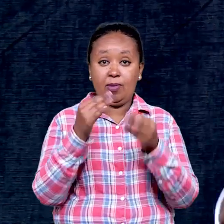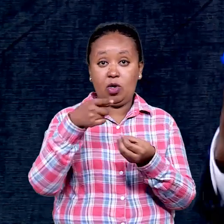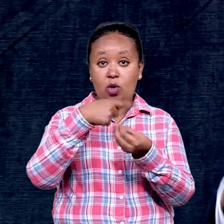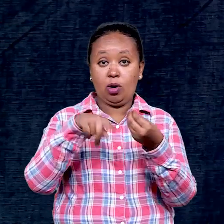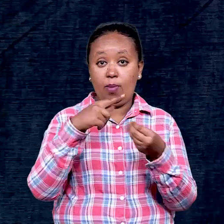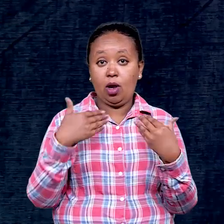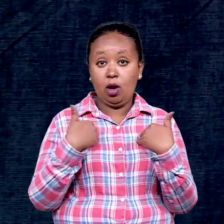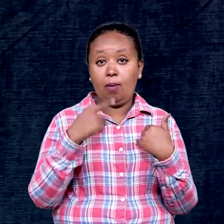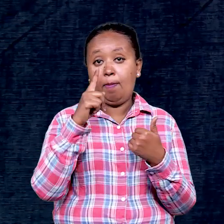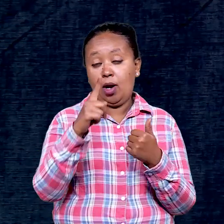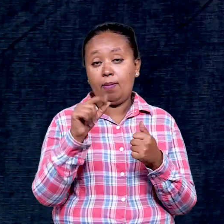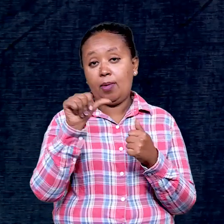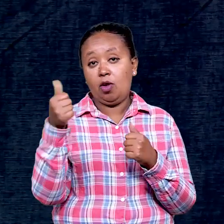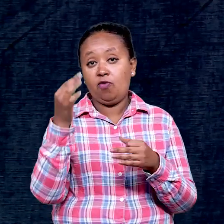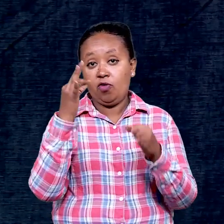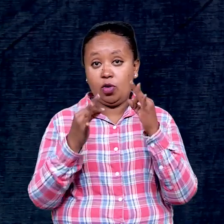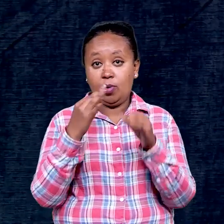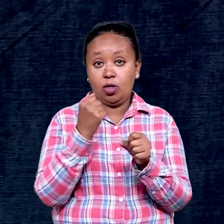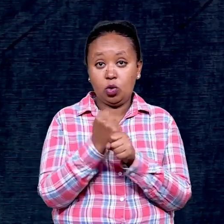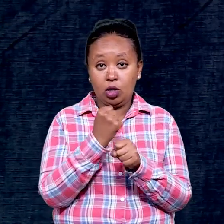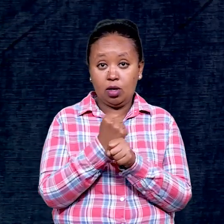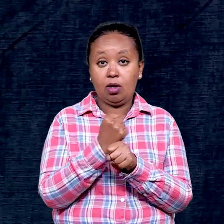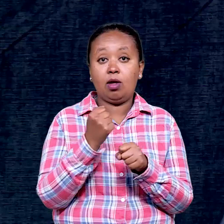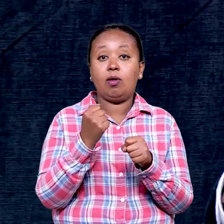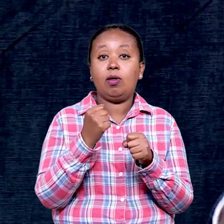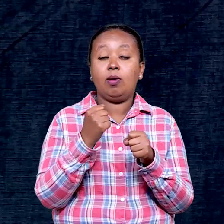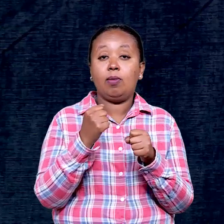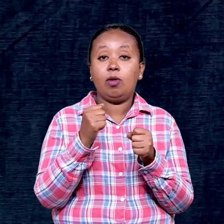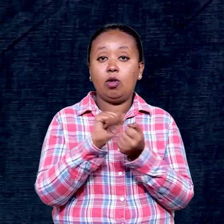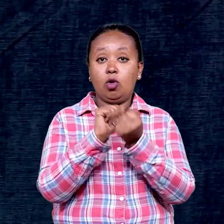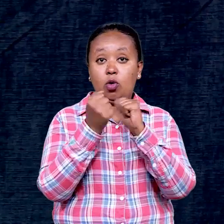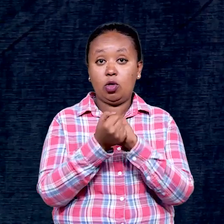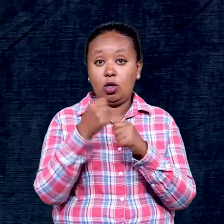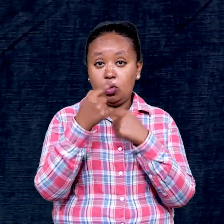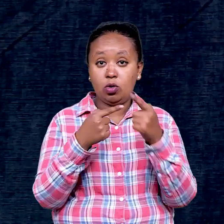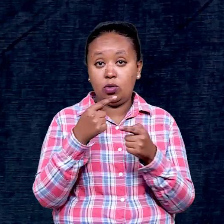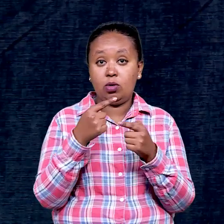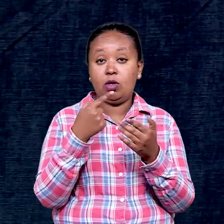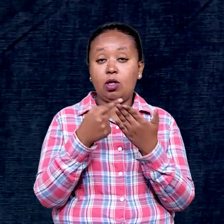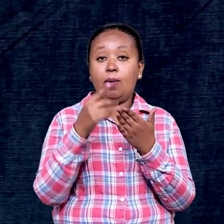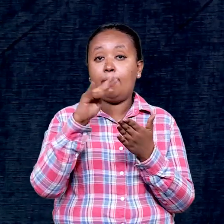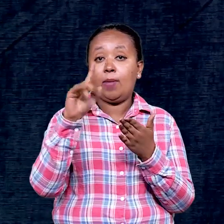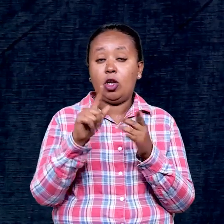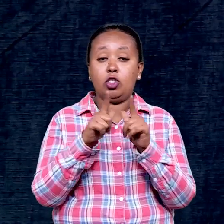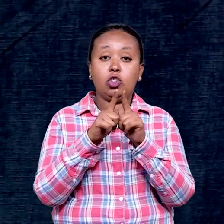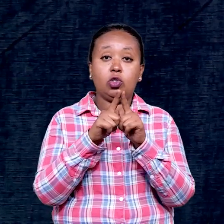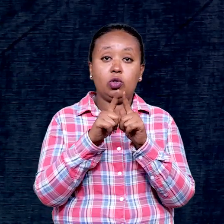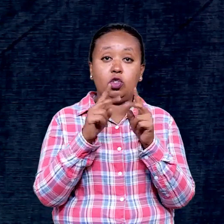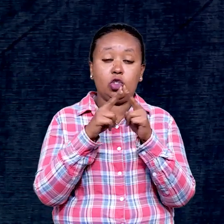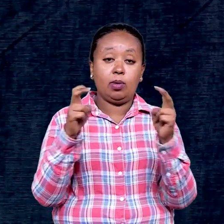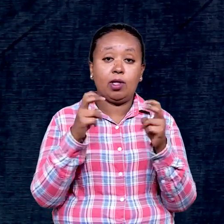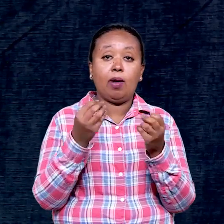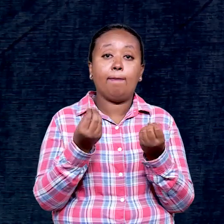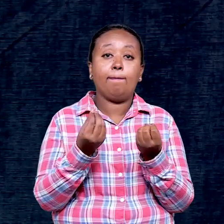ባሉ በአንድም በሌላም የፍርድ ቤቶችን ስራ አፌክት በሚያደርጉት የለውጥ ሂደቶች ውስጥ የሲቪል ማህበራት ሚና እጅግ በጣም ትልቅ ነው።